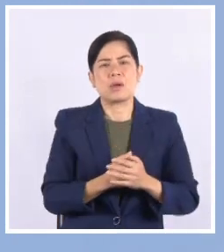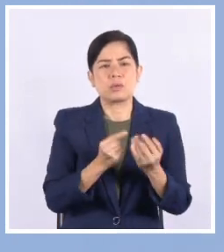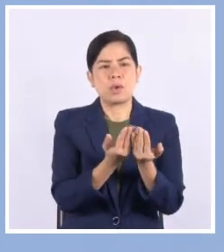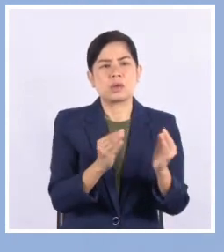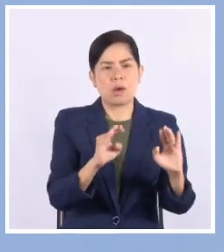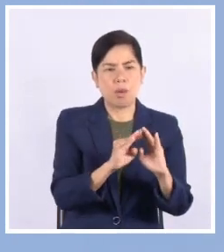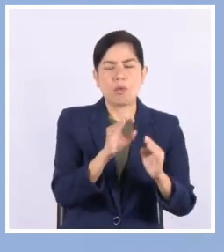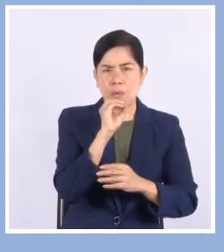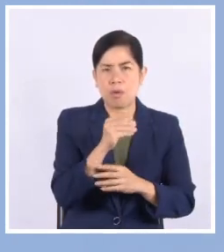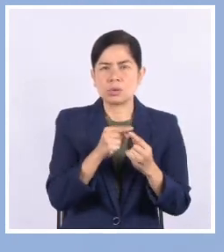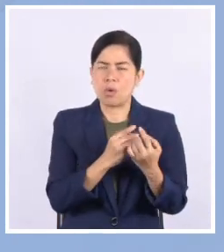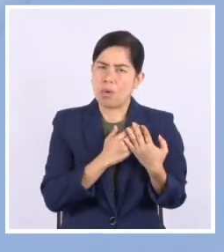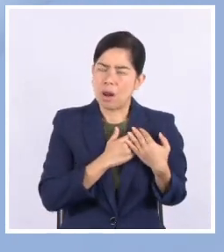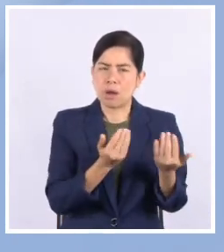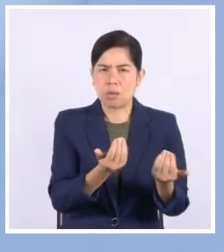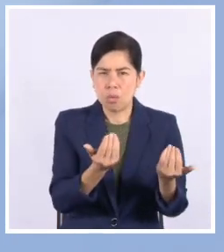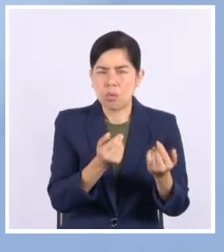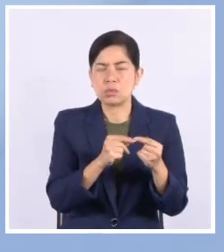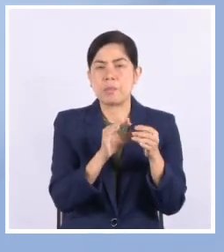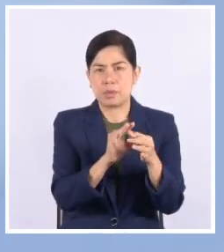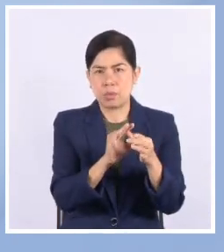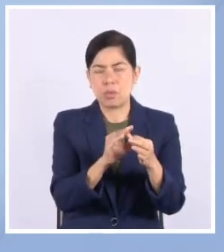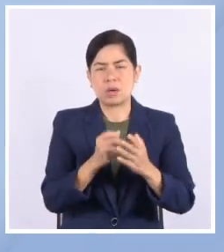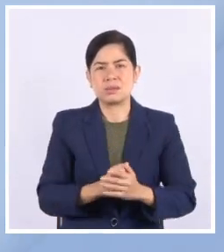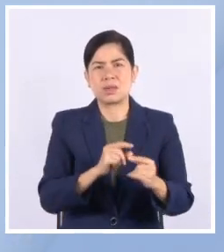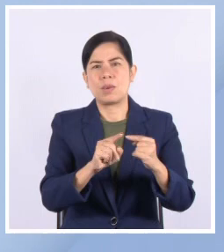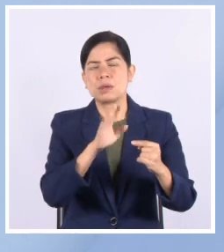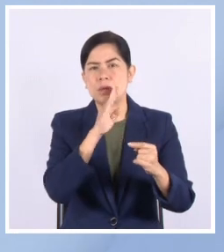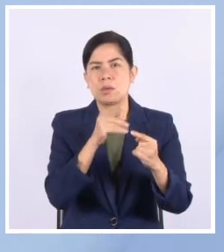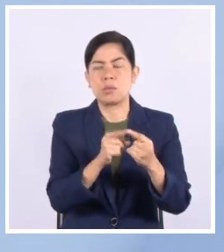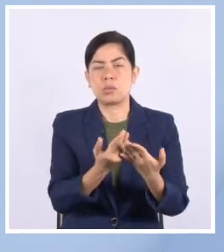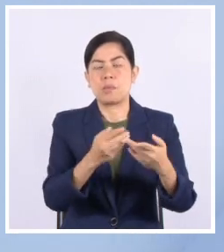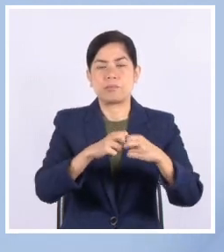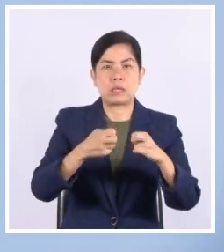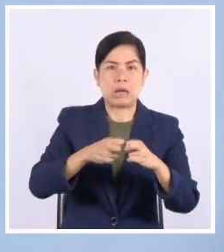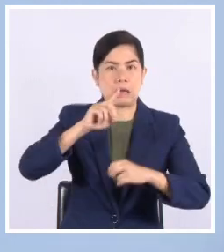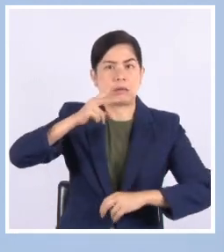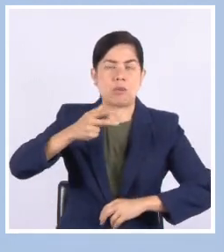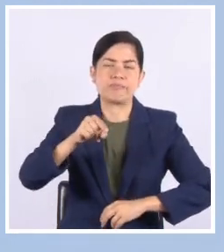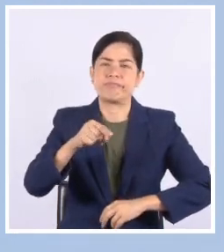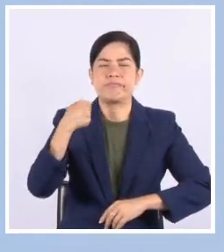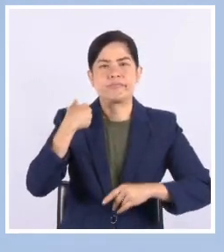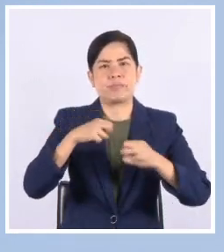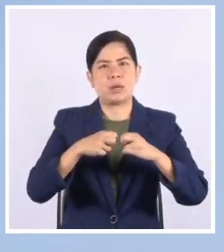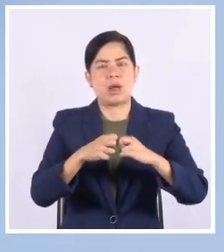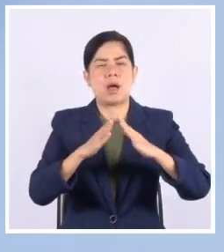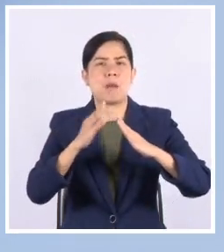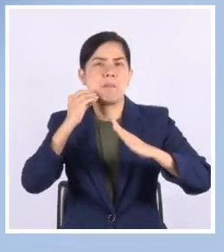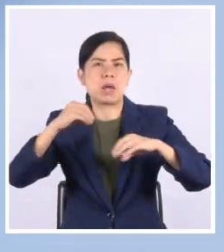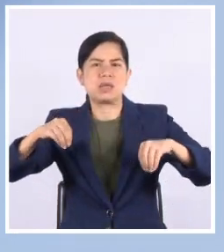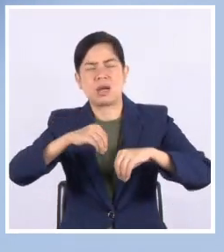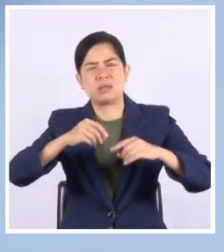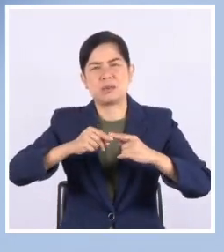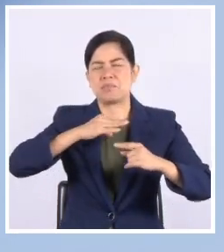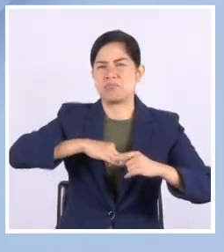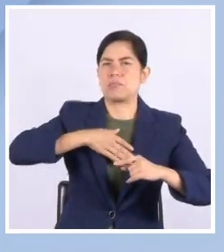ยแต่ว่าเดี๋ยวถ้าควบคุมดูแลไม่ดีเนี่ยเดือดร้อนชาวบ้านนะคะเดี๋ยวงานจะเข้าเอาลูกพี่ลูกน้องชื่อว่าชันช